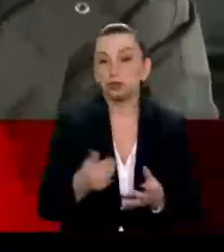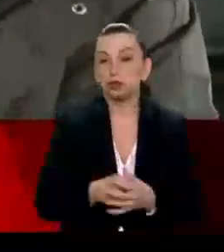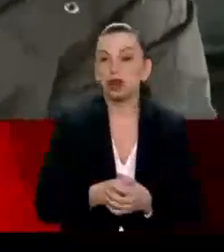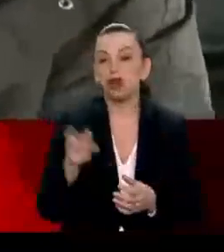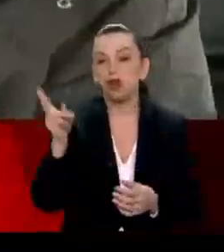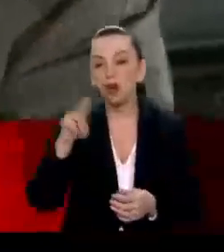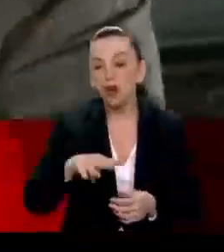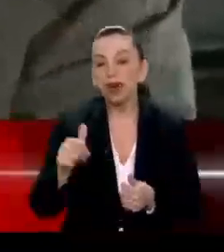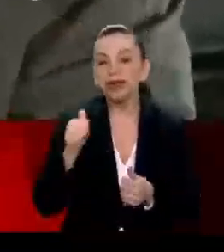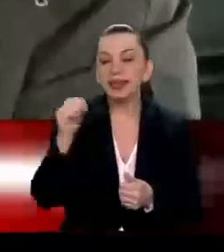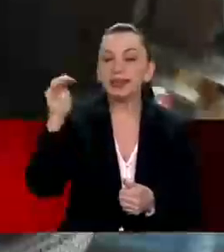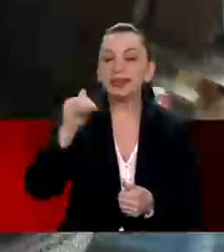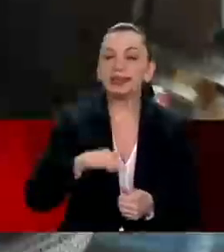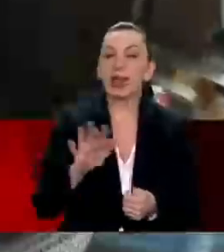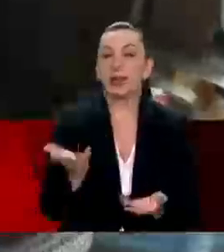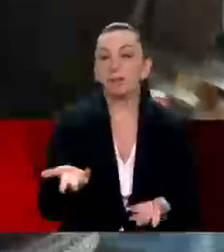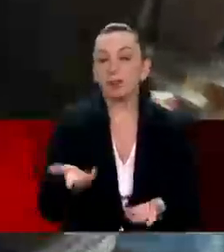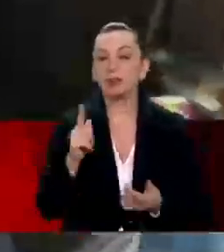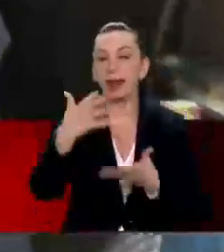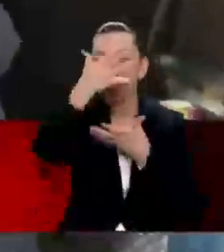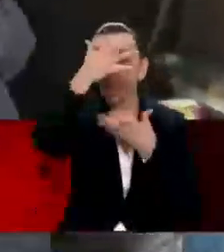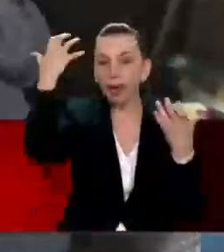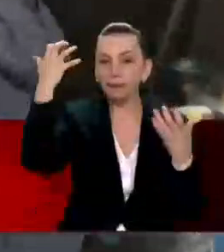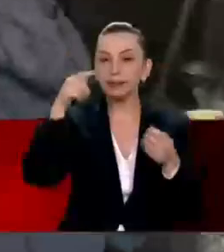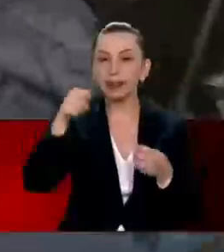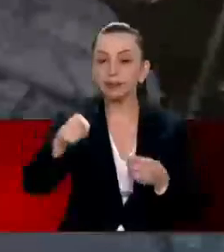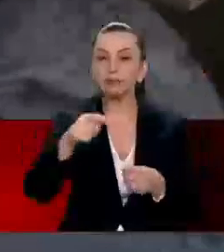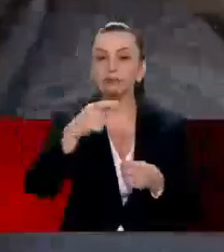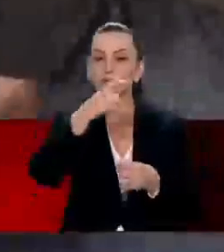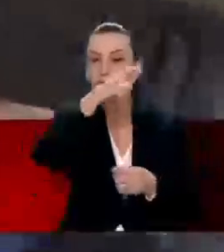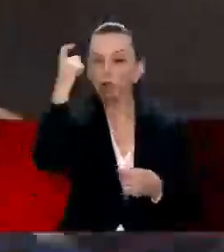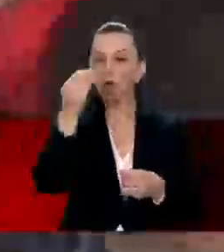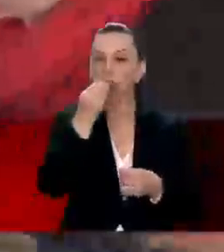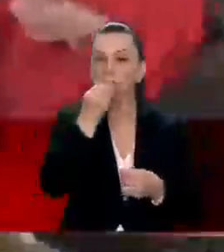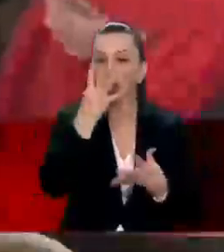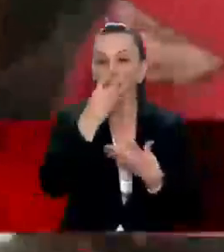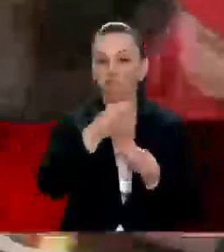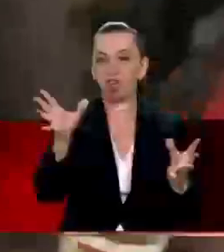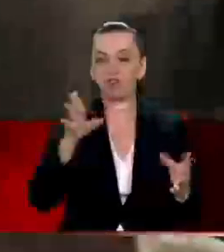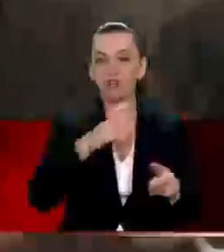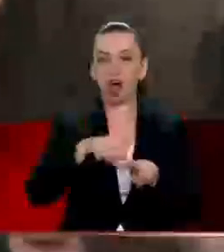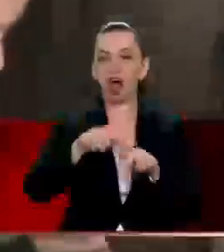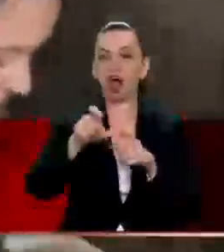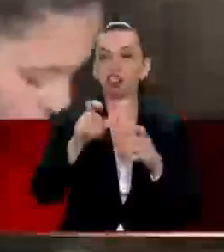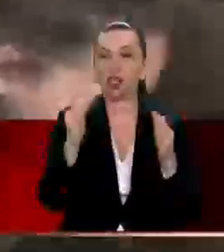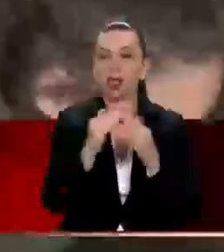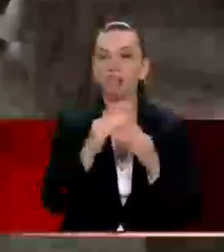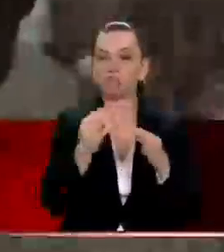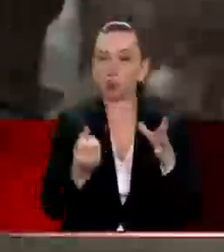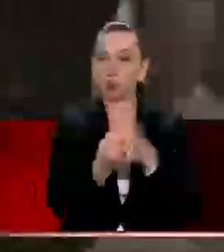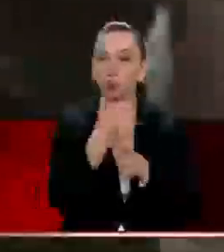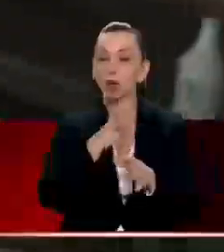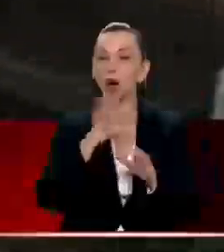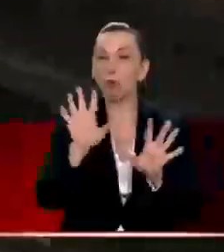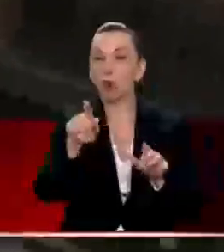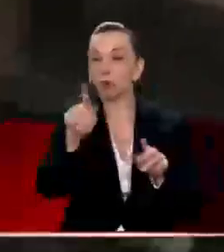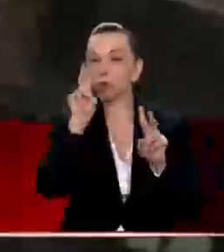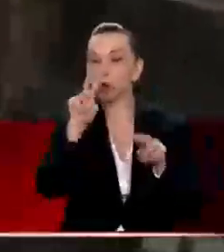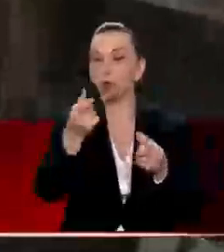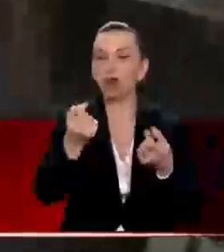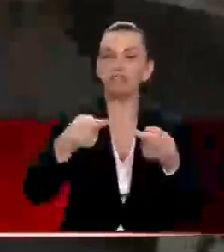geri getirebiliriz, ne yaralıları şey yapabiliriz. Elbistan'ın birçok noktasında sıcak yemek dağıtımı yapılıyor. Aşevleri kuruldu ama burası biraz daha farklı.